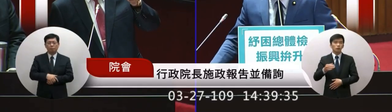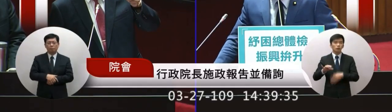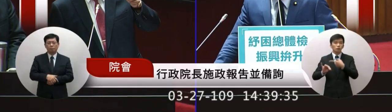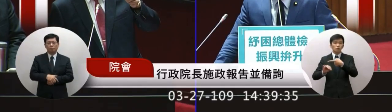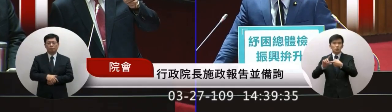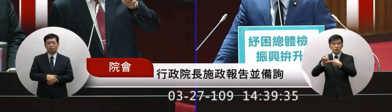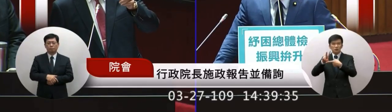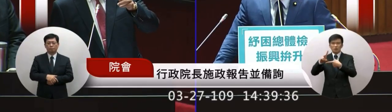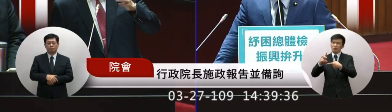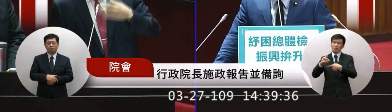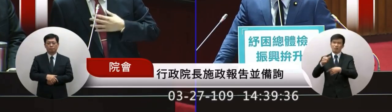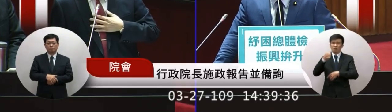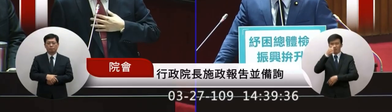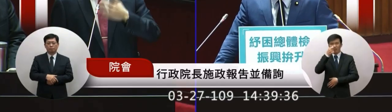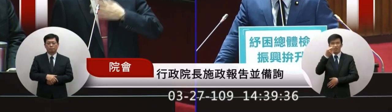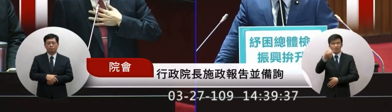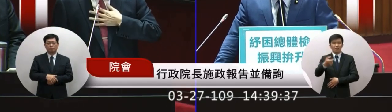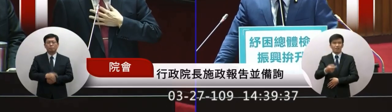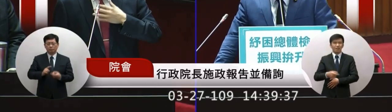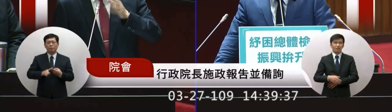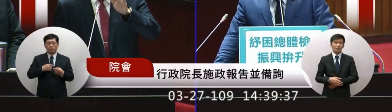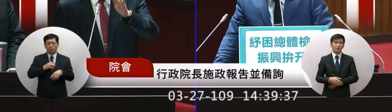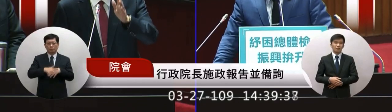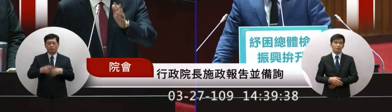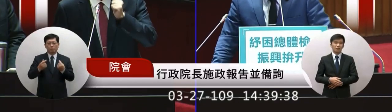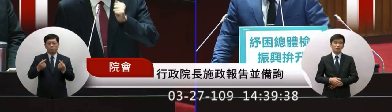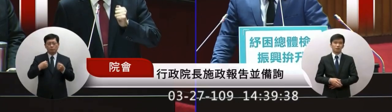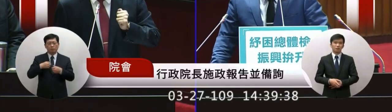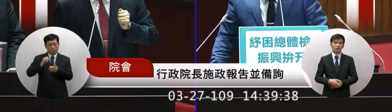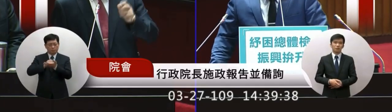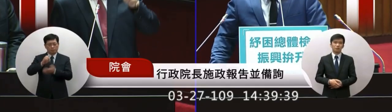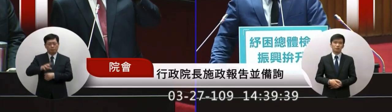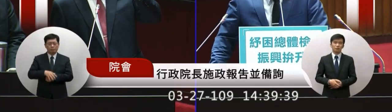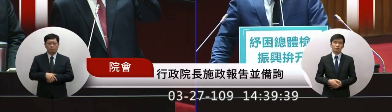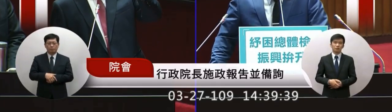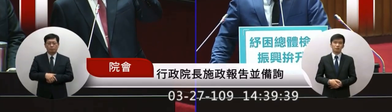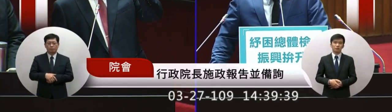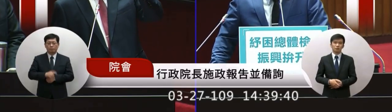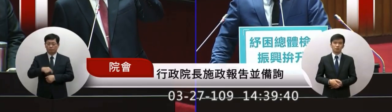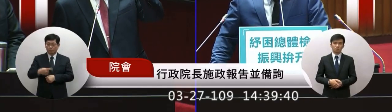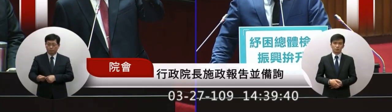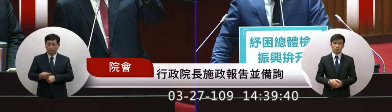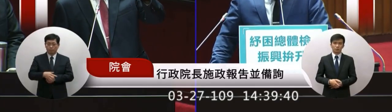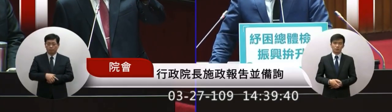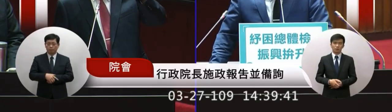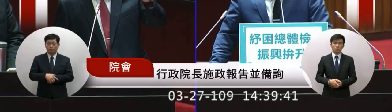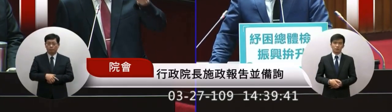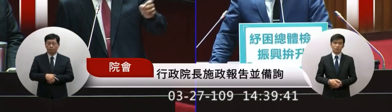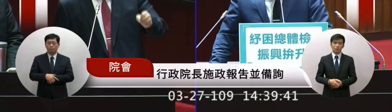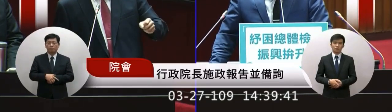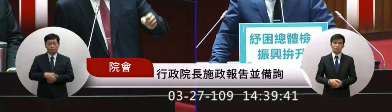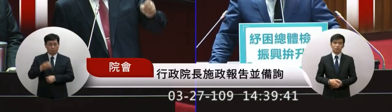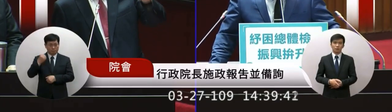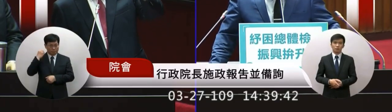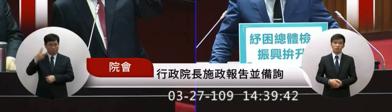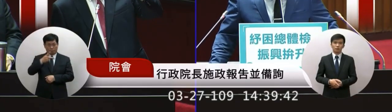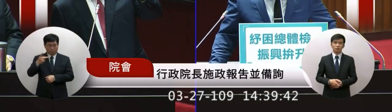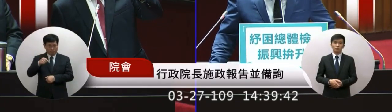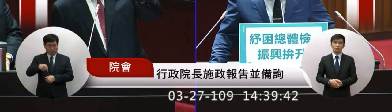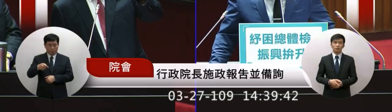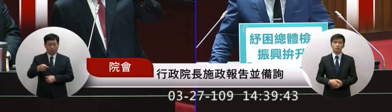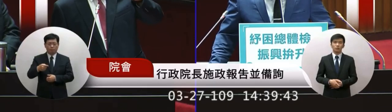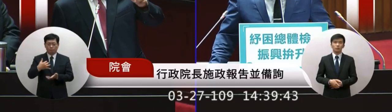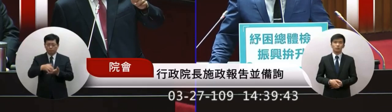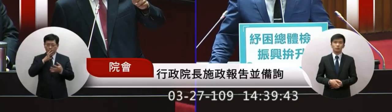嘛是足低呢，即马十个足赶紧呢。 我过来甲委员报告，是，过来刷到新招的这个